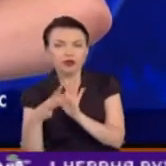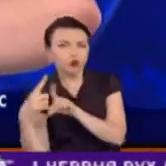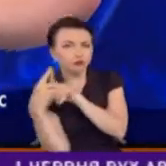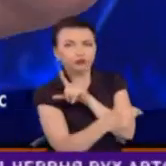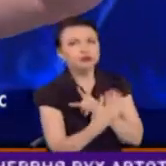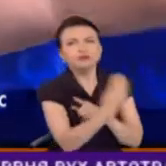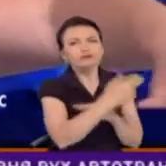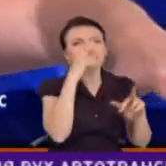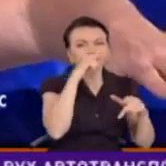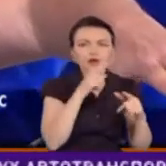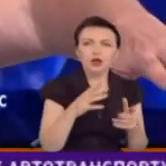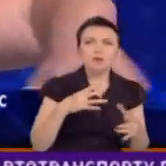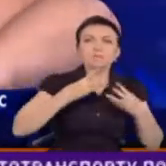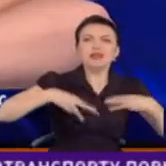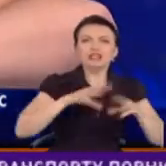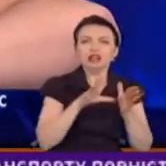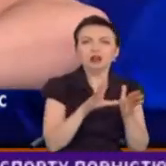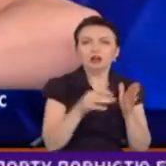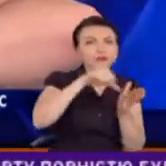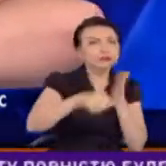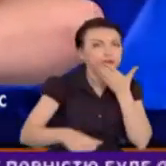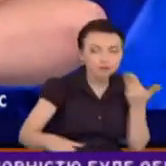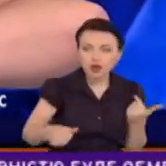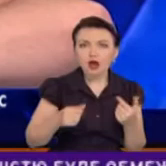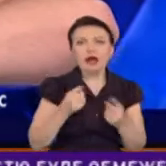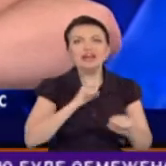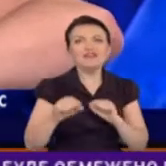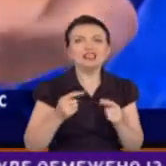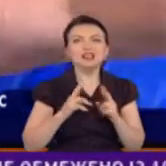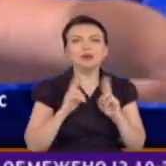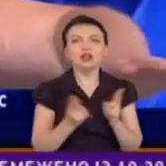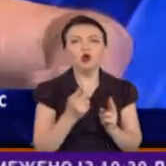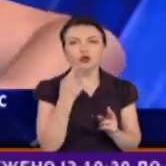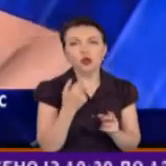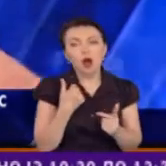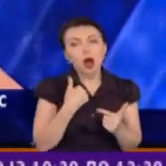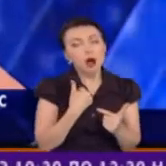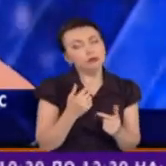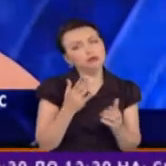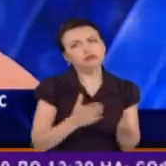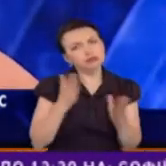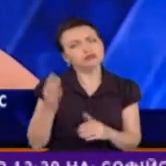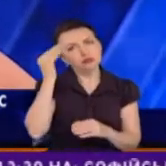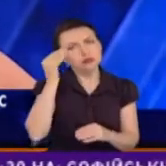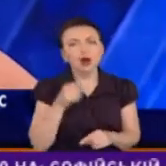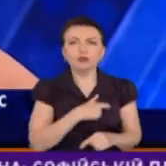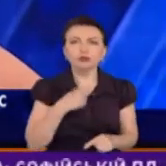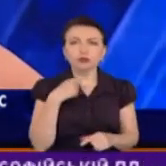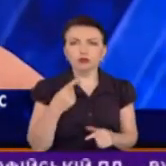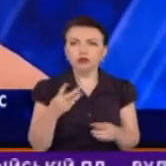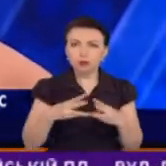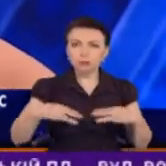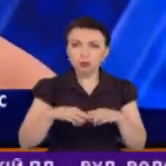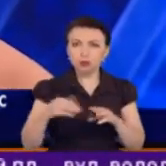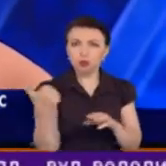не реалізували, міністра енергетики немає, керівник департаменту каже, ми за відтермінування, а депутати кажуть, а міністр був